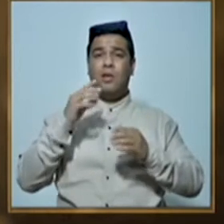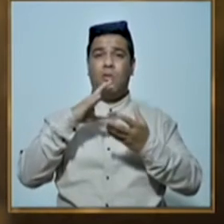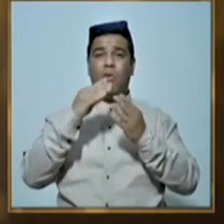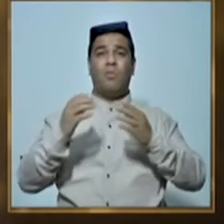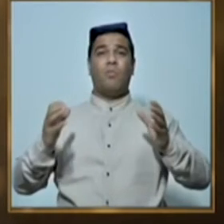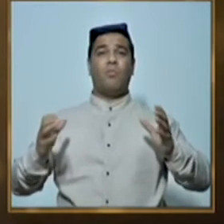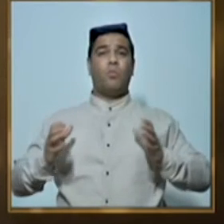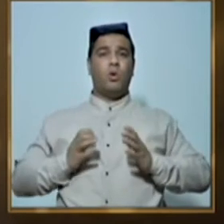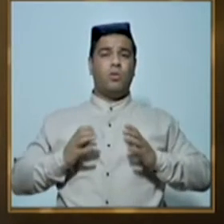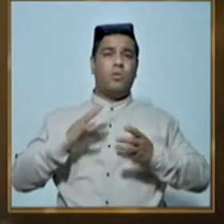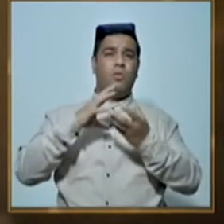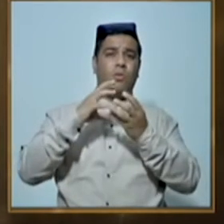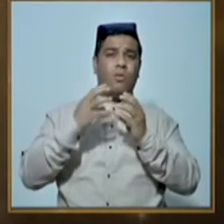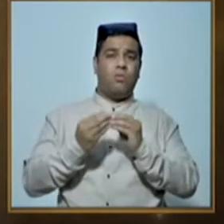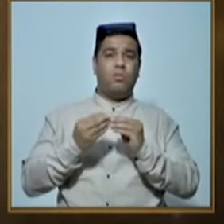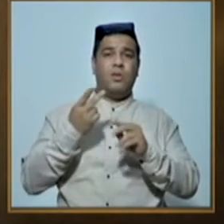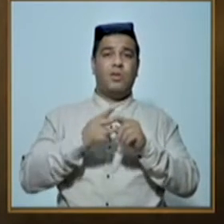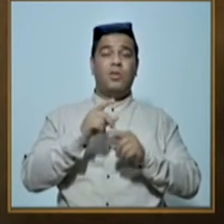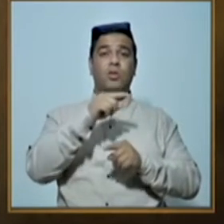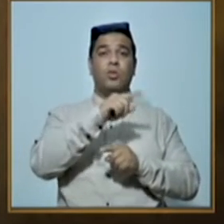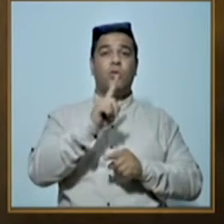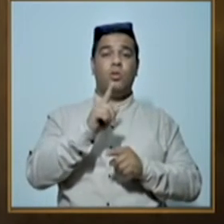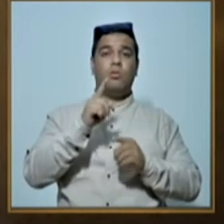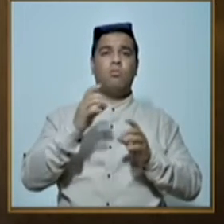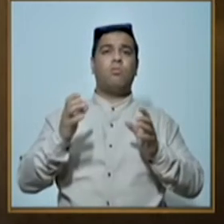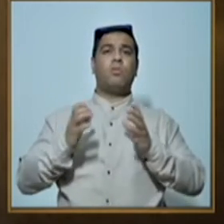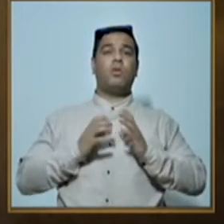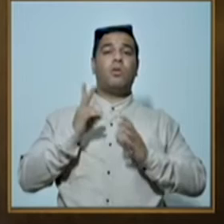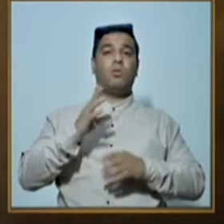boylik jihatdan tug'yonga ketgan shaxsi Qorun.